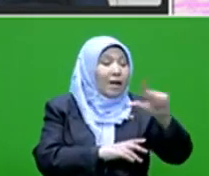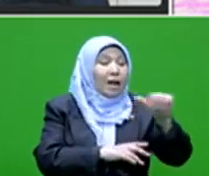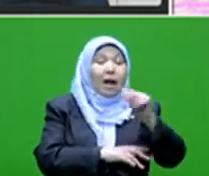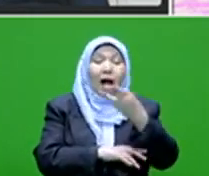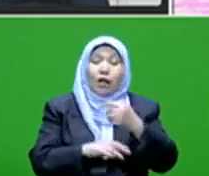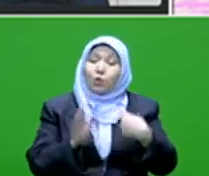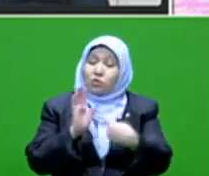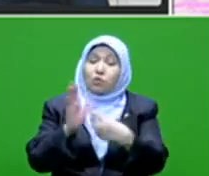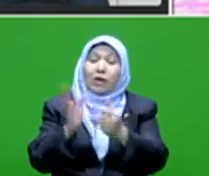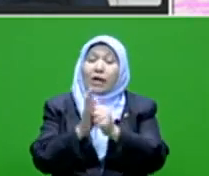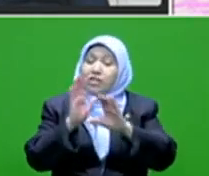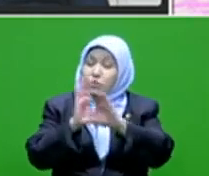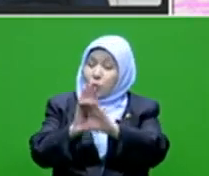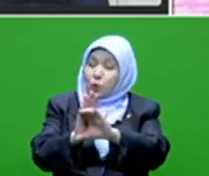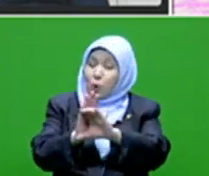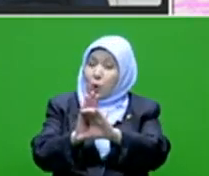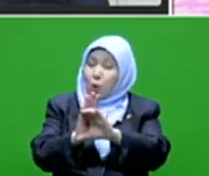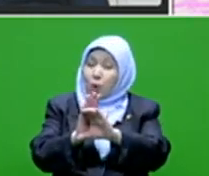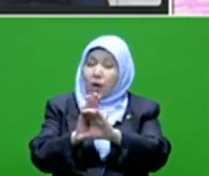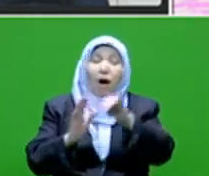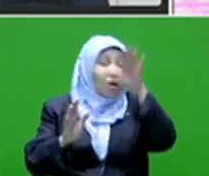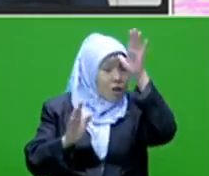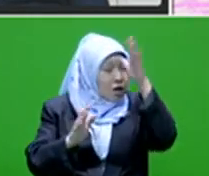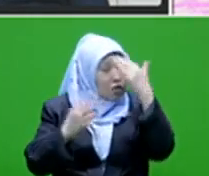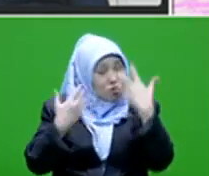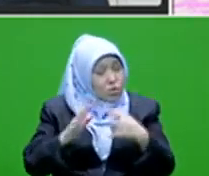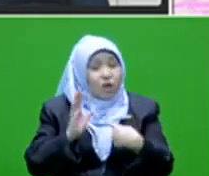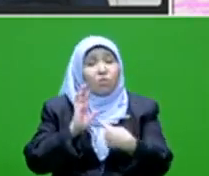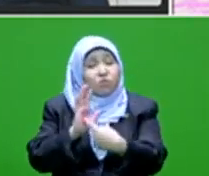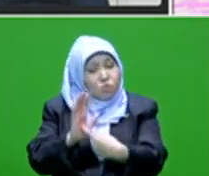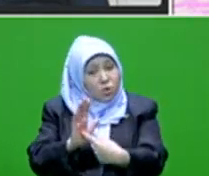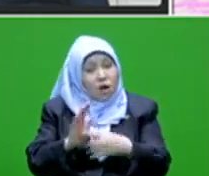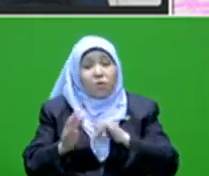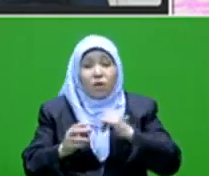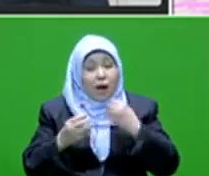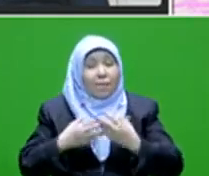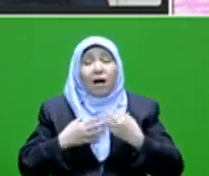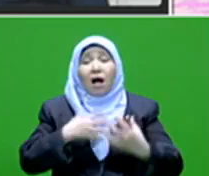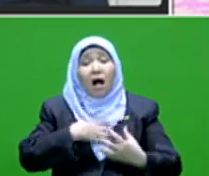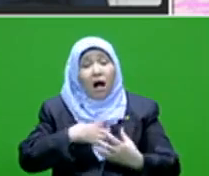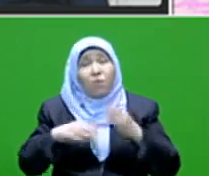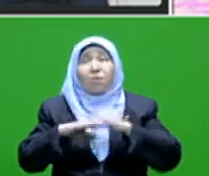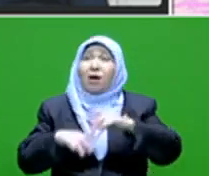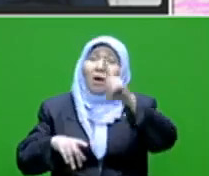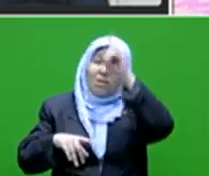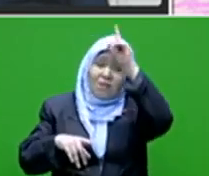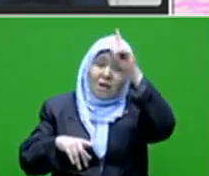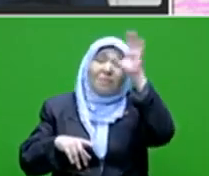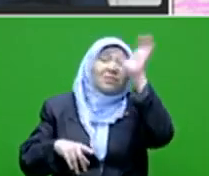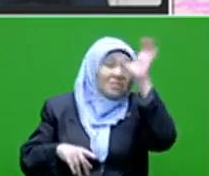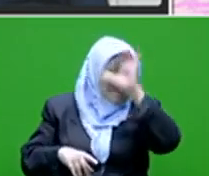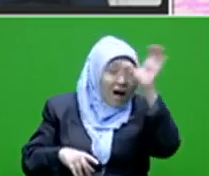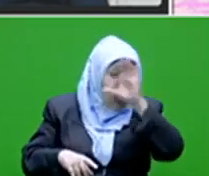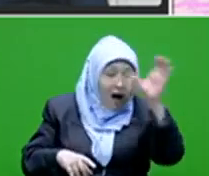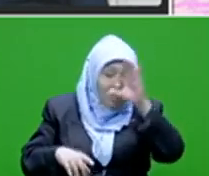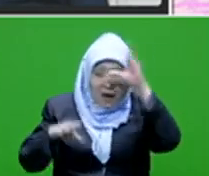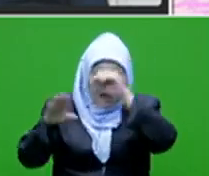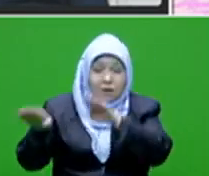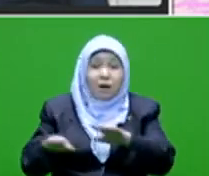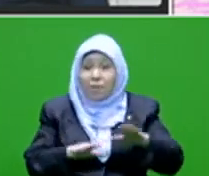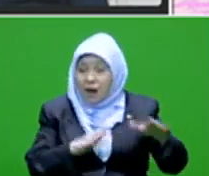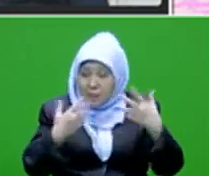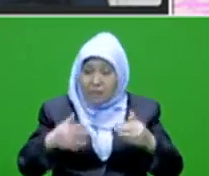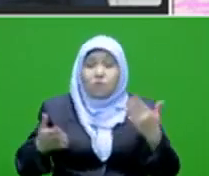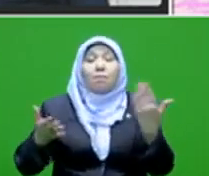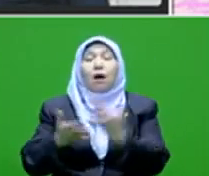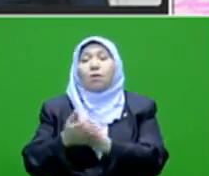Tunjuk dengan contoh teladan. So ayah tu tunjuk dah. Walaupun aku lepas mengadu ke Allah, aku terus kata ke anak-anak, hampa pergi cari adik-beradik hampa. Barulah lepas tu